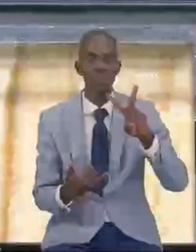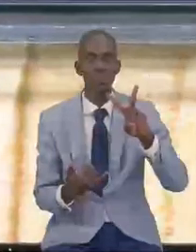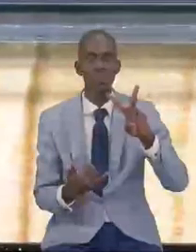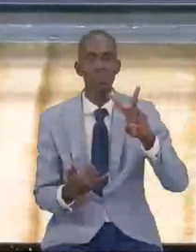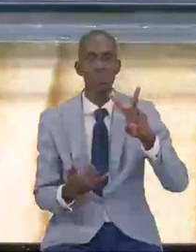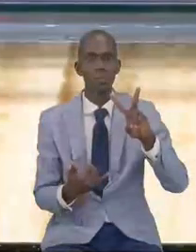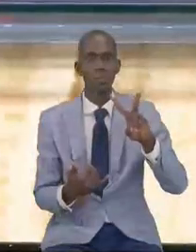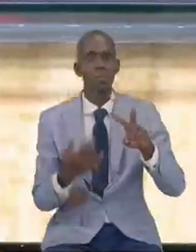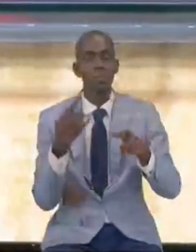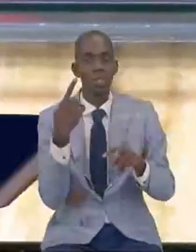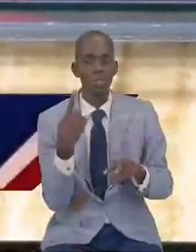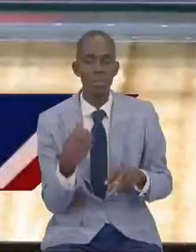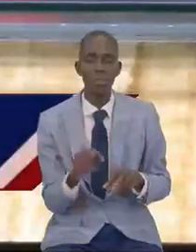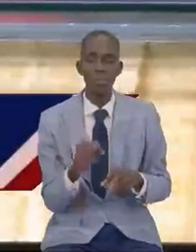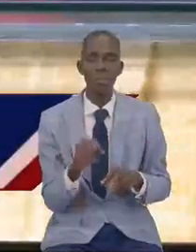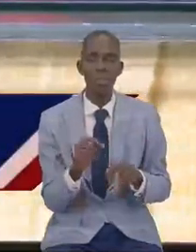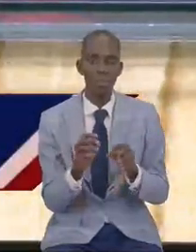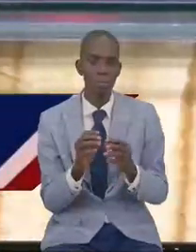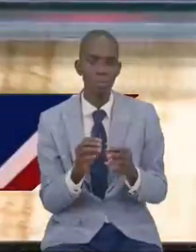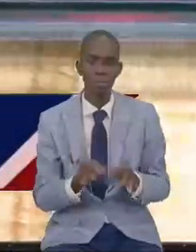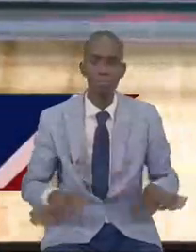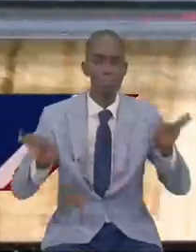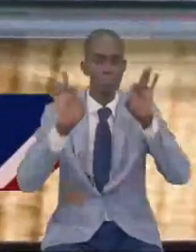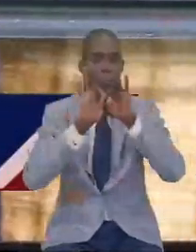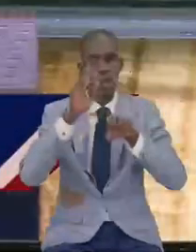la sagesse essentielle qui nous